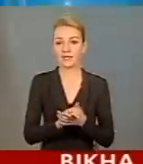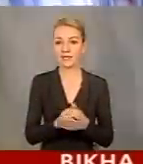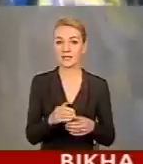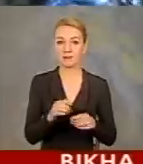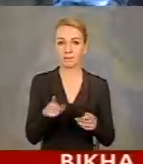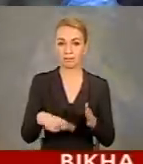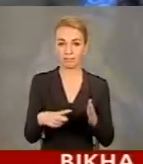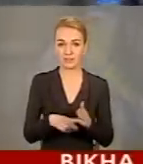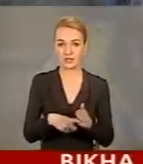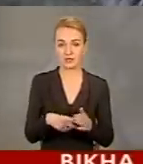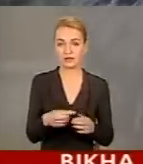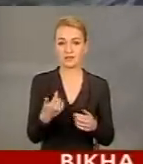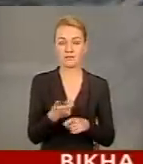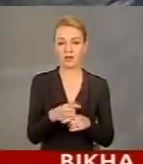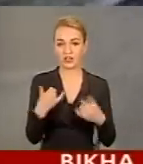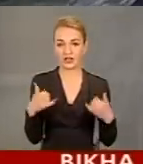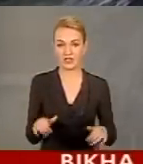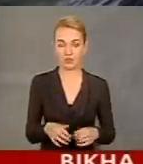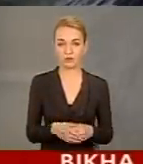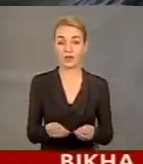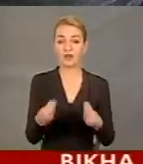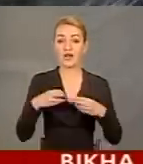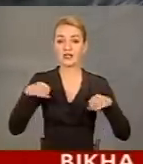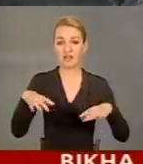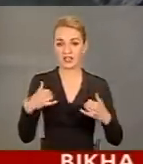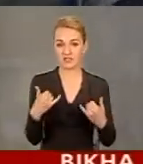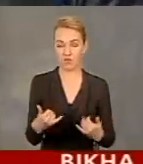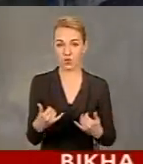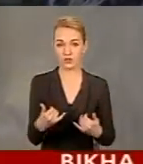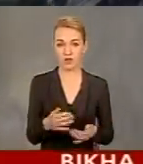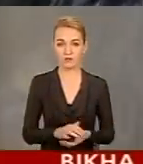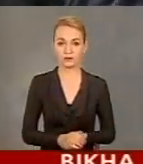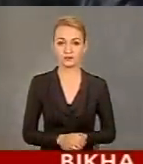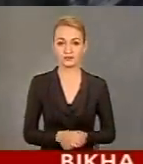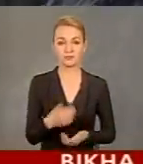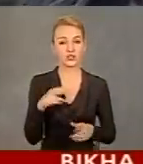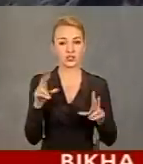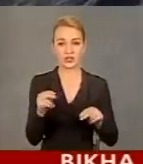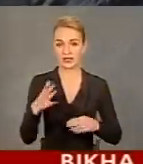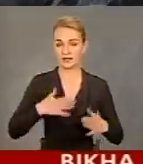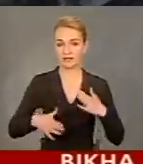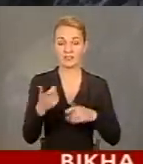тут справжнє диво. Ну, мені сьогодні нам дали світ сьогодні, от. Так ми